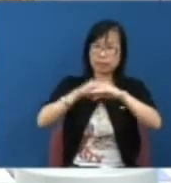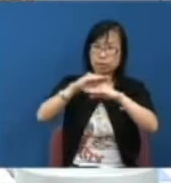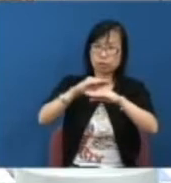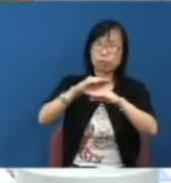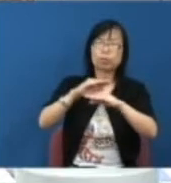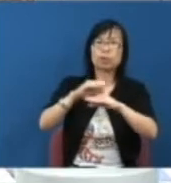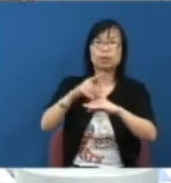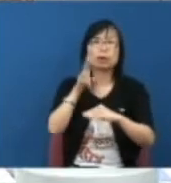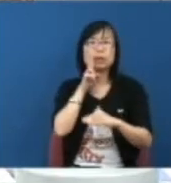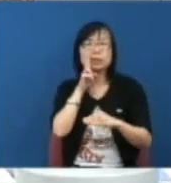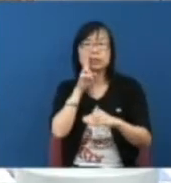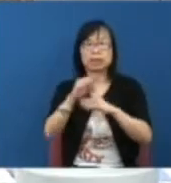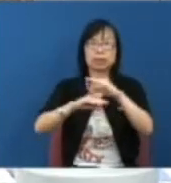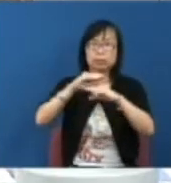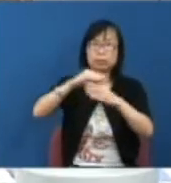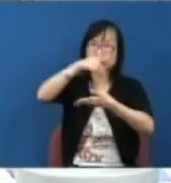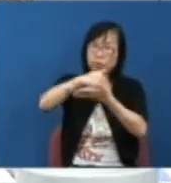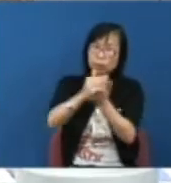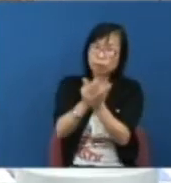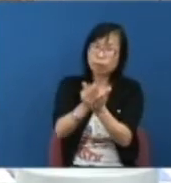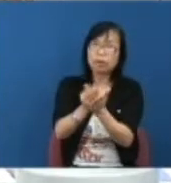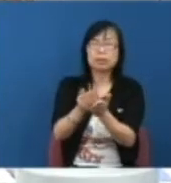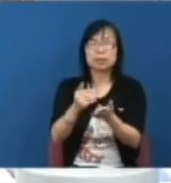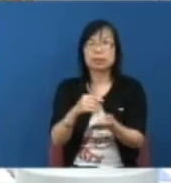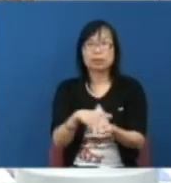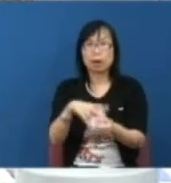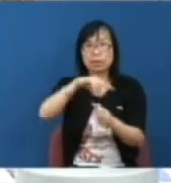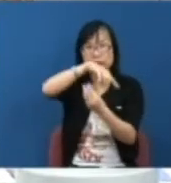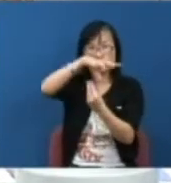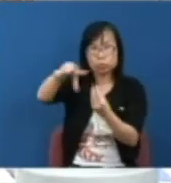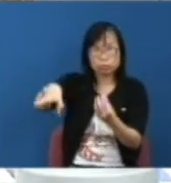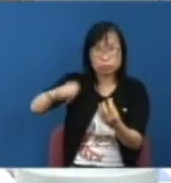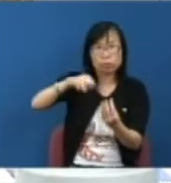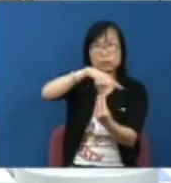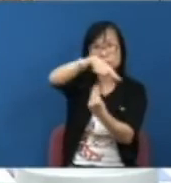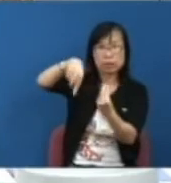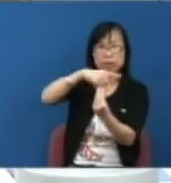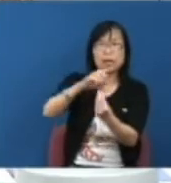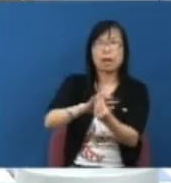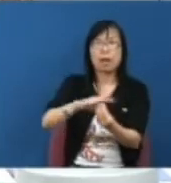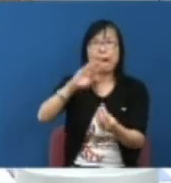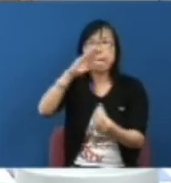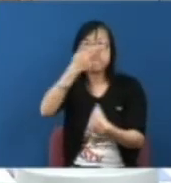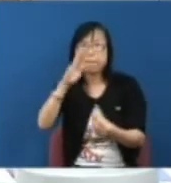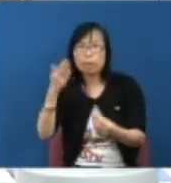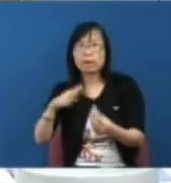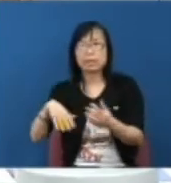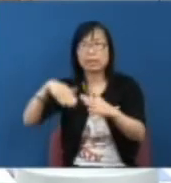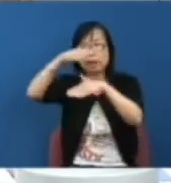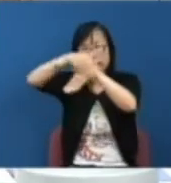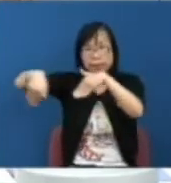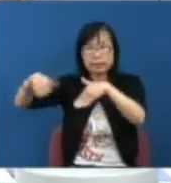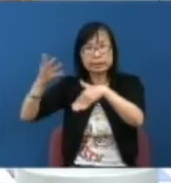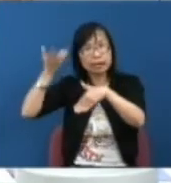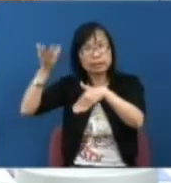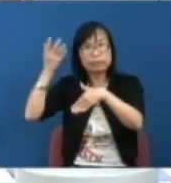例如我哋可以喺建築材料上面都可以應用一啲比較環保嘅，例如中空玻璃啦，例如一啲隔熱磚，其實呢啲喺外國都係